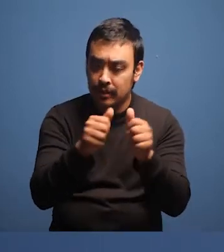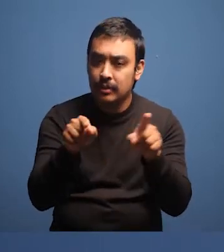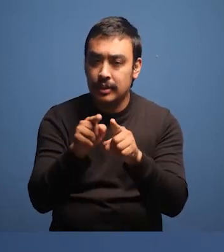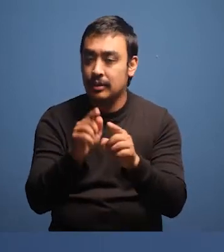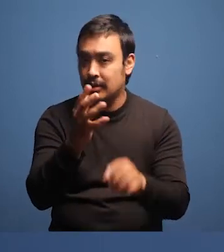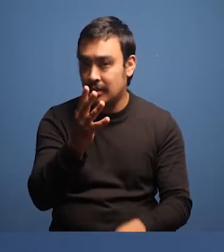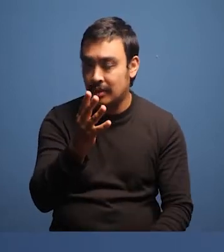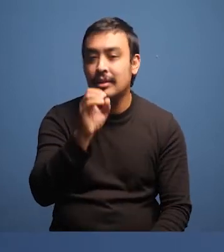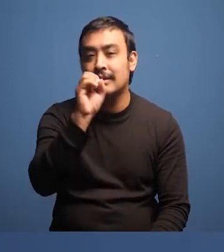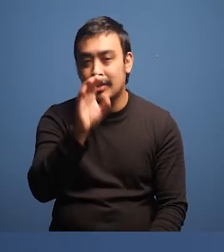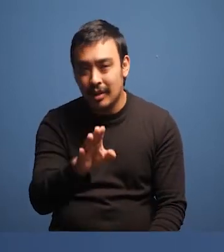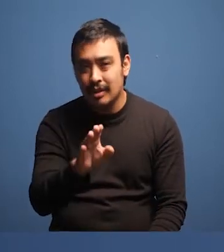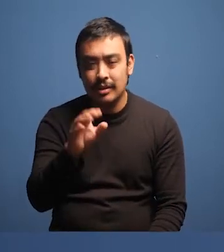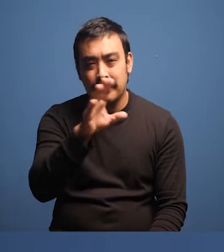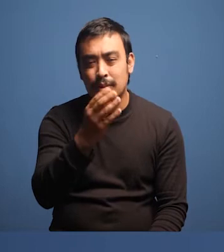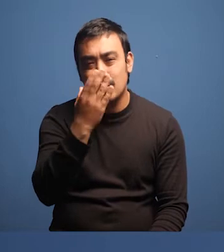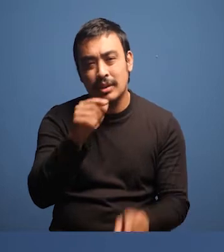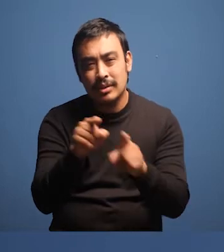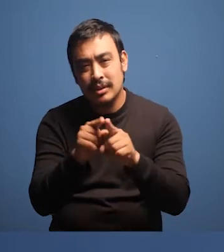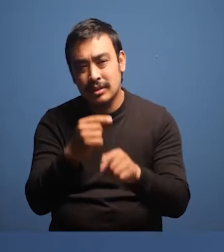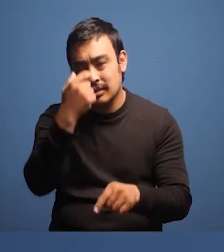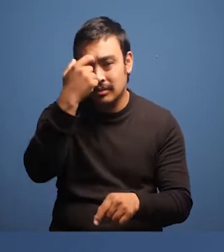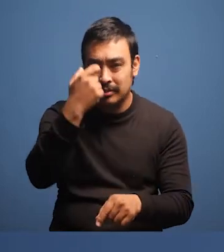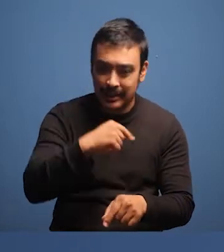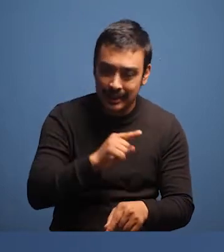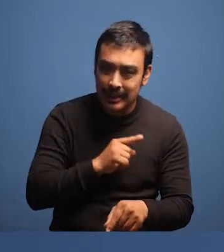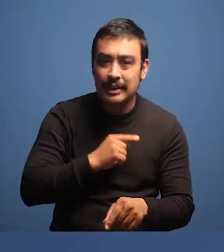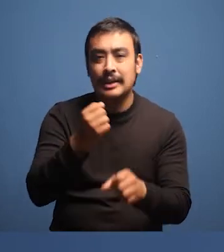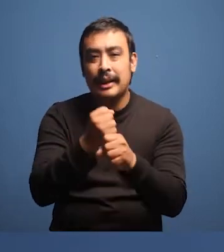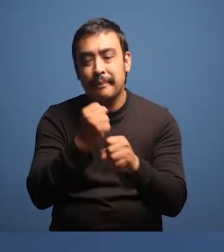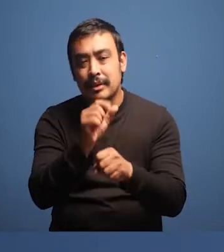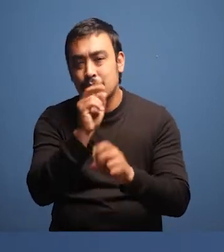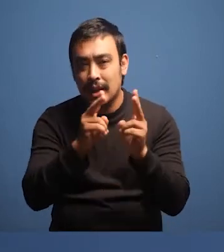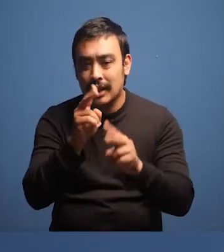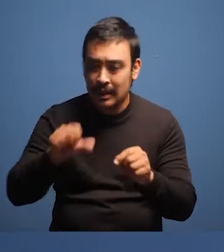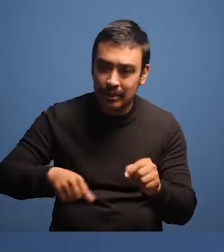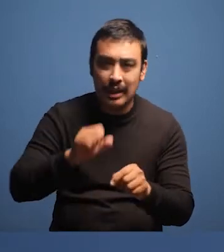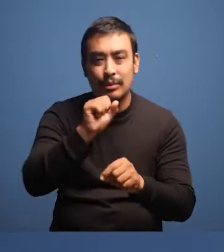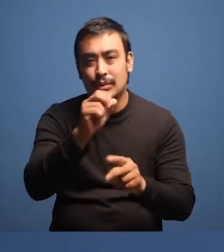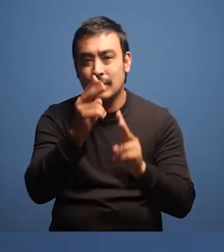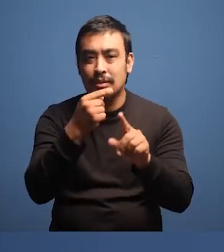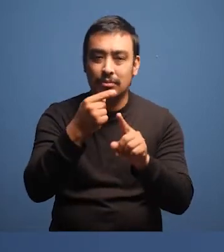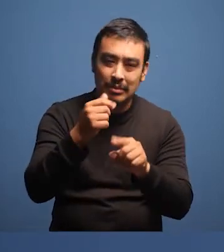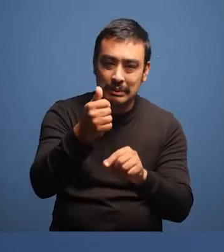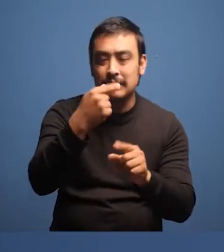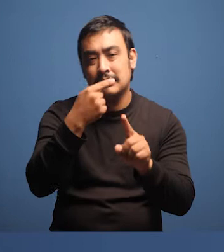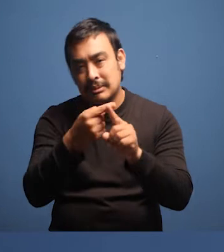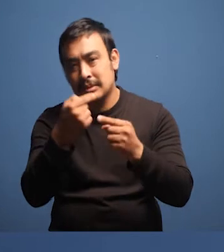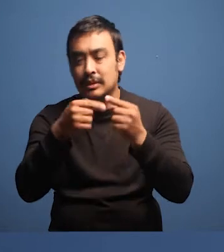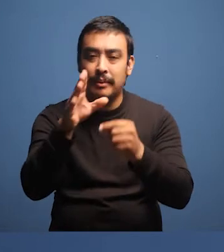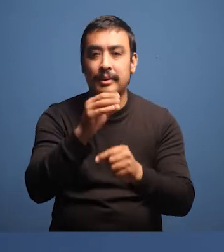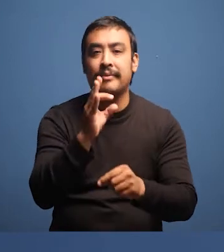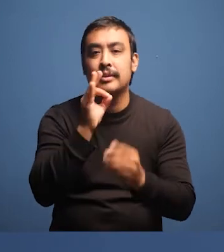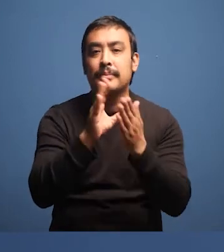बट सबै कुरा मेरो जति पनि पर्सनल कुराहरू हुन्छ कि प्रोफेसनल कुराहरू, मेरो लाइक डिसलाइक्सहरूको सबै कुराहरूको सेयरिङहरू गर्ने भनेको चाहिँ म फेसबुक